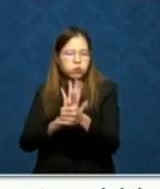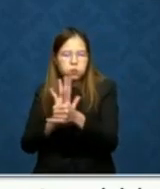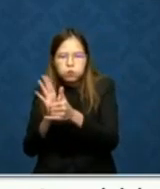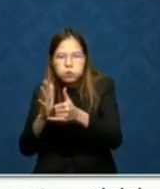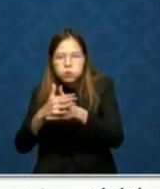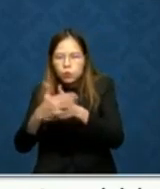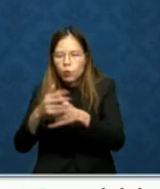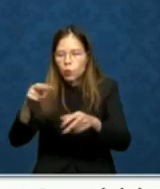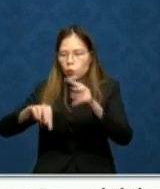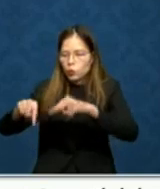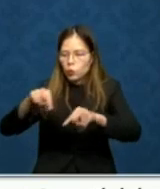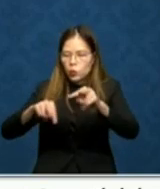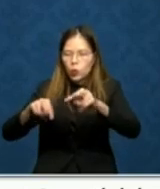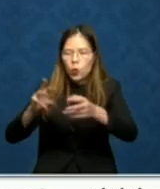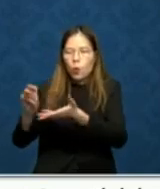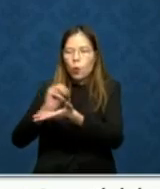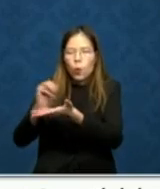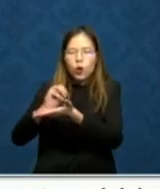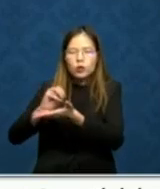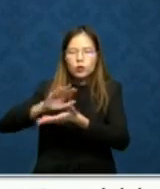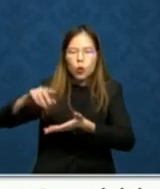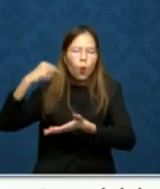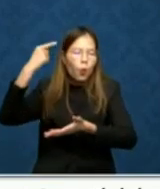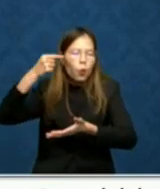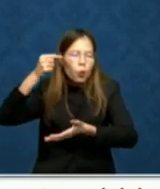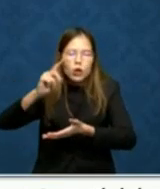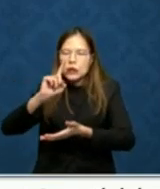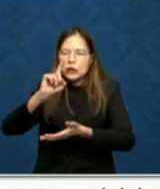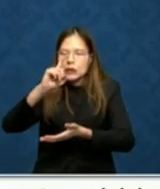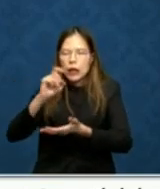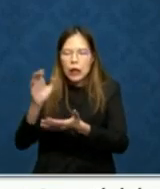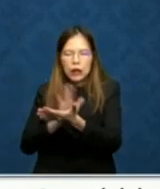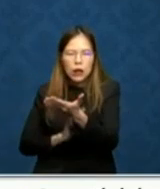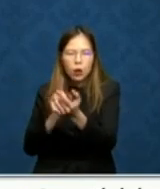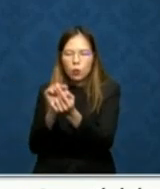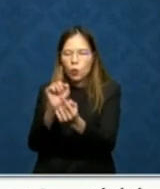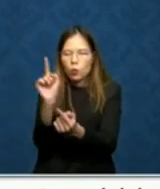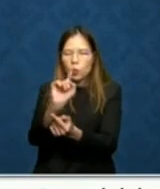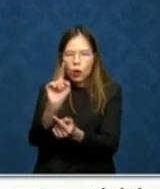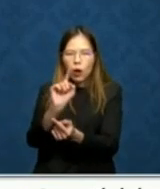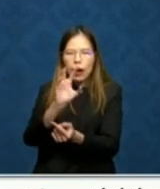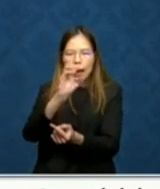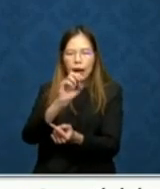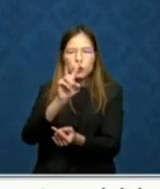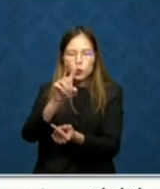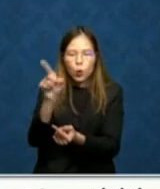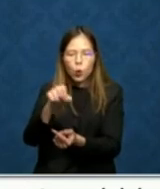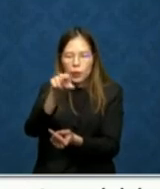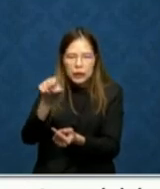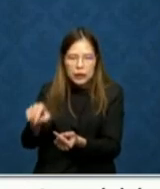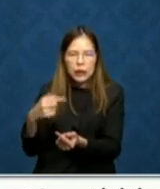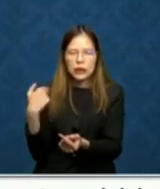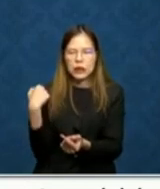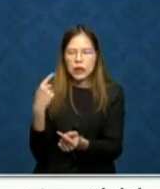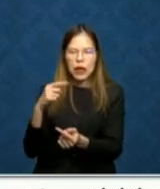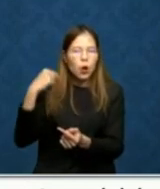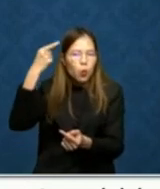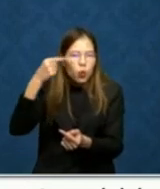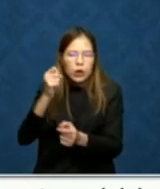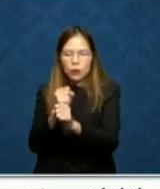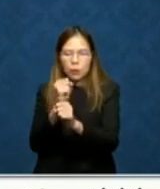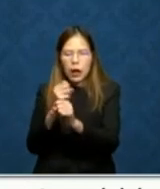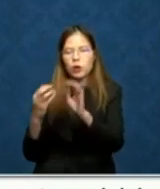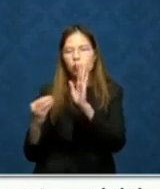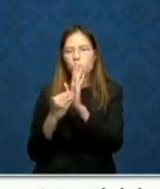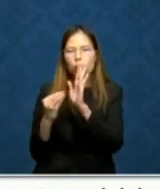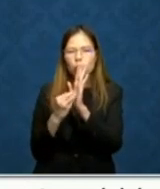ของมูลนิธิหญิงไทยค่ะในปี2564พบว่า 52% ของผู้หญิงที่ทำงานในกรุงเท